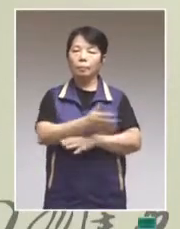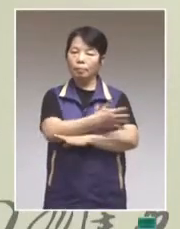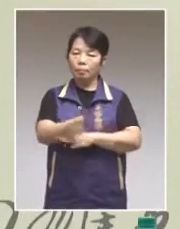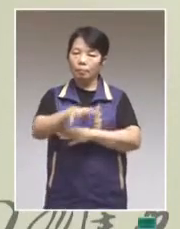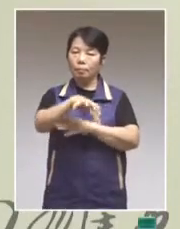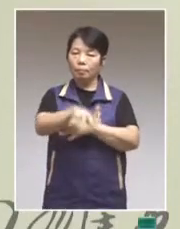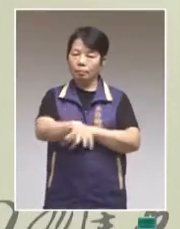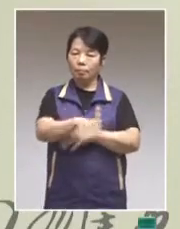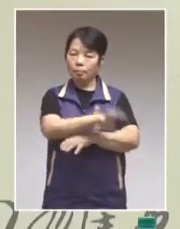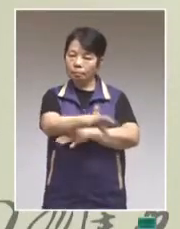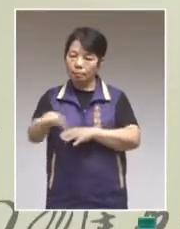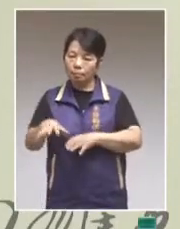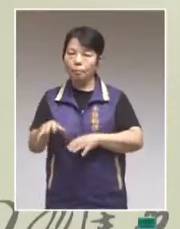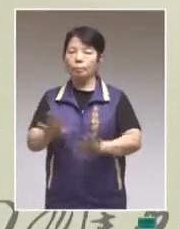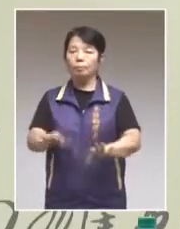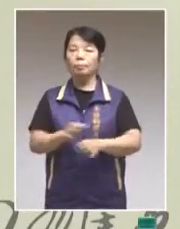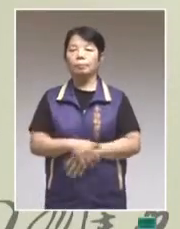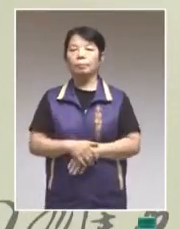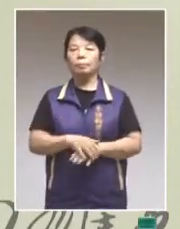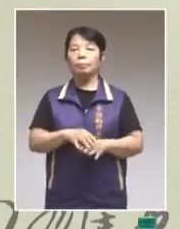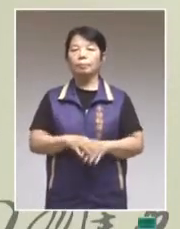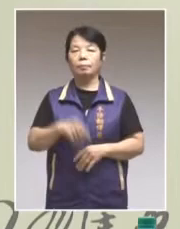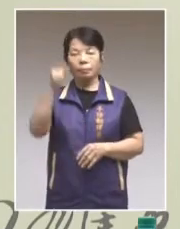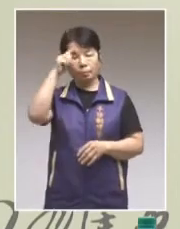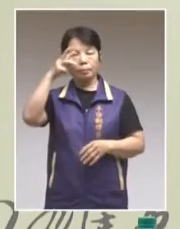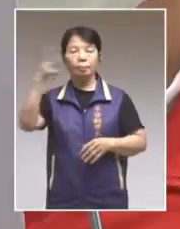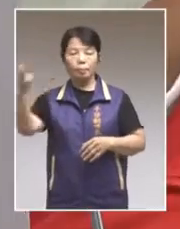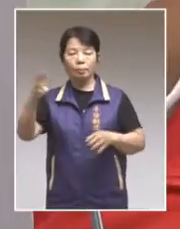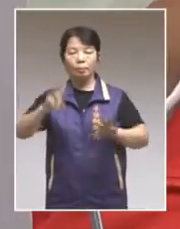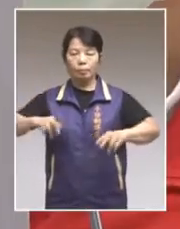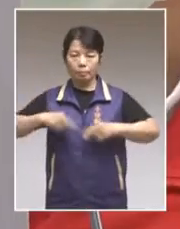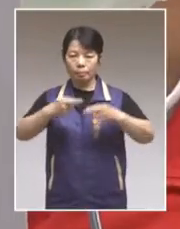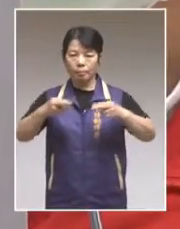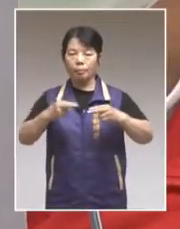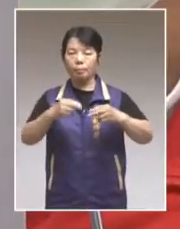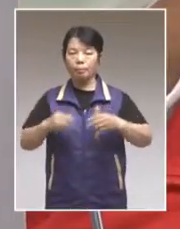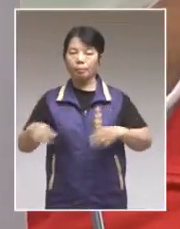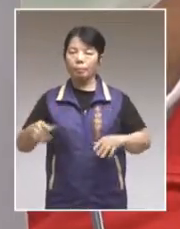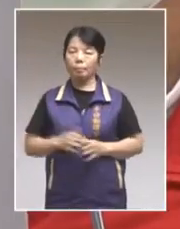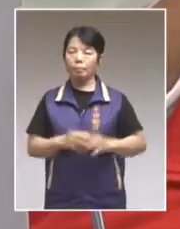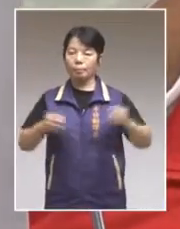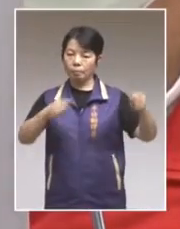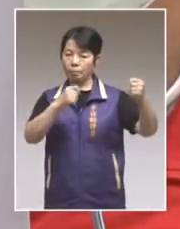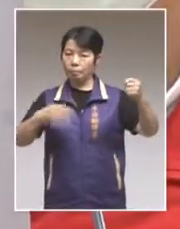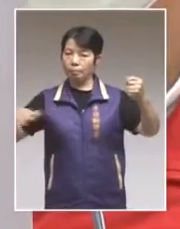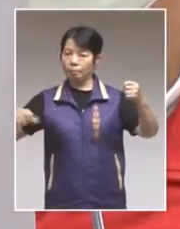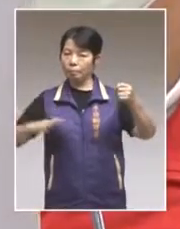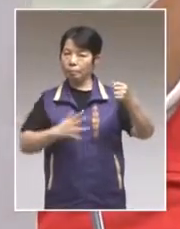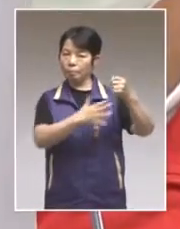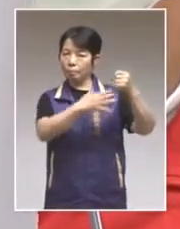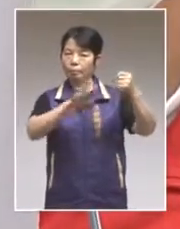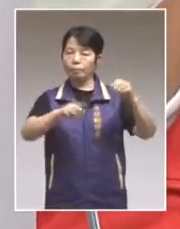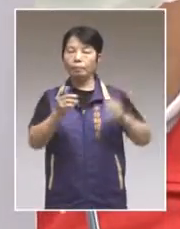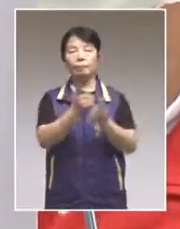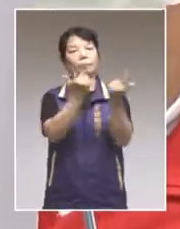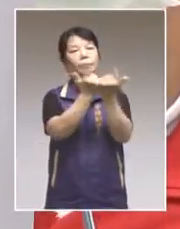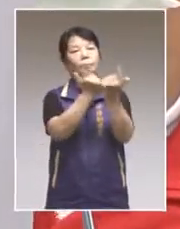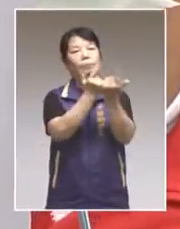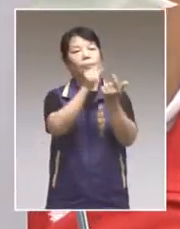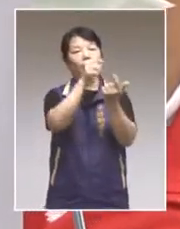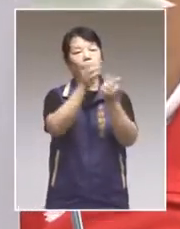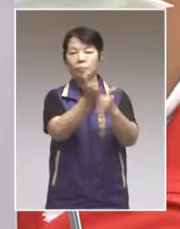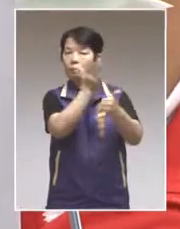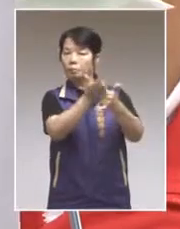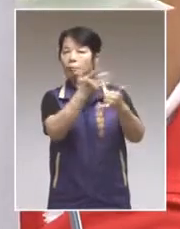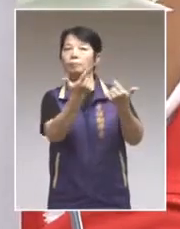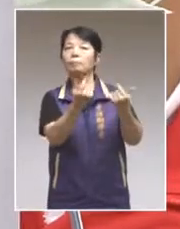个三日移动平均的曲线图，所以各位可以看得出来说，我们北部地区还是